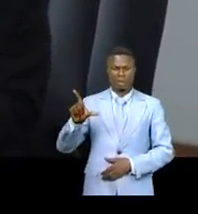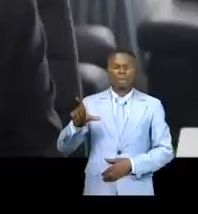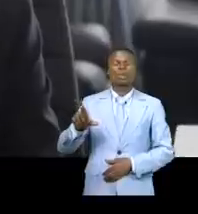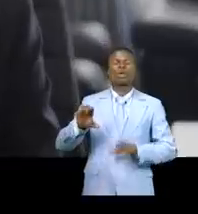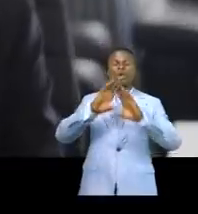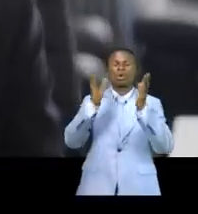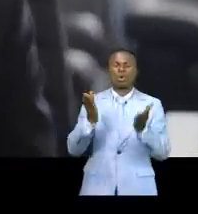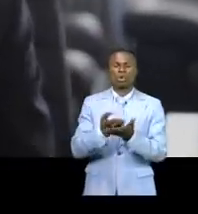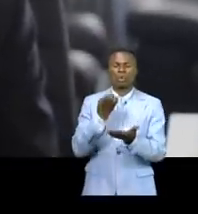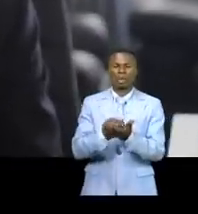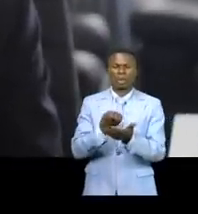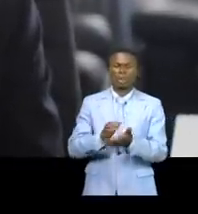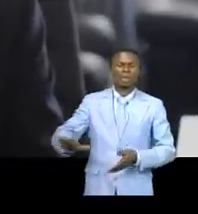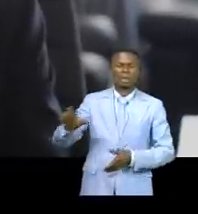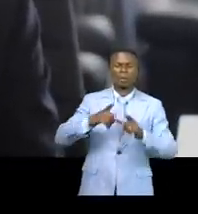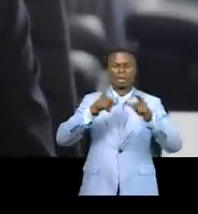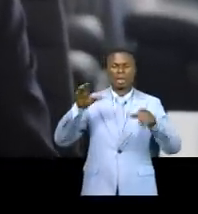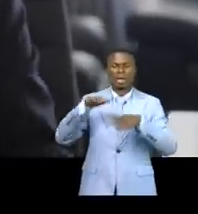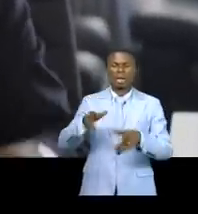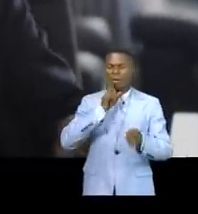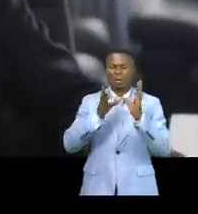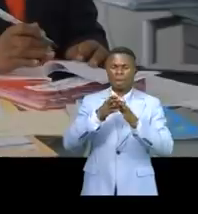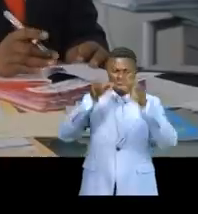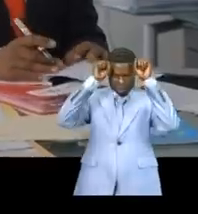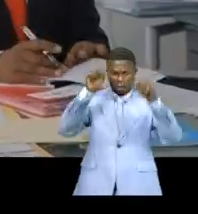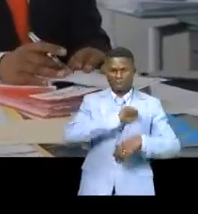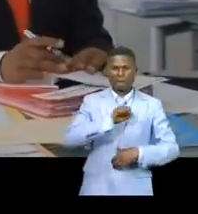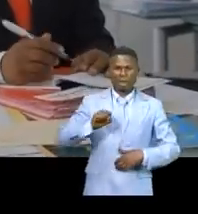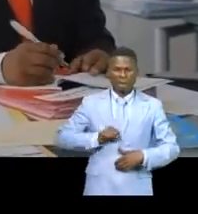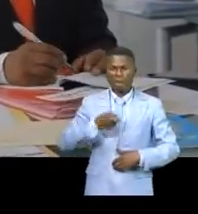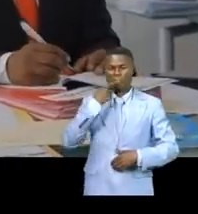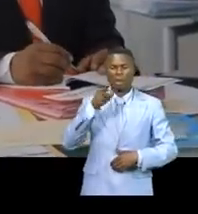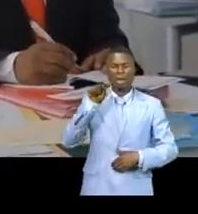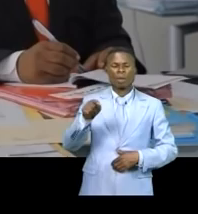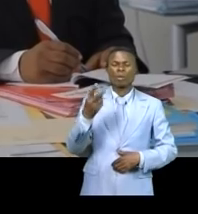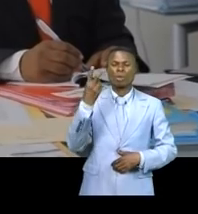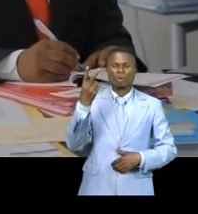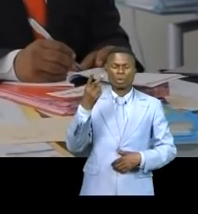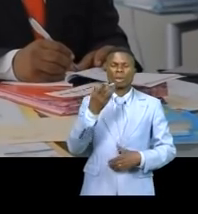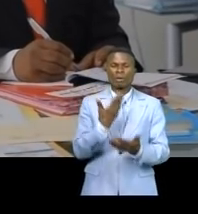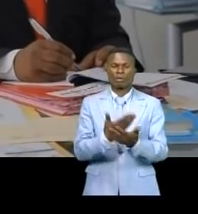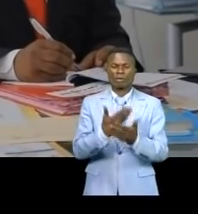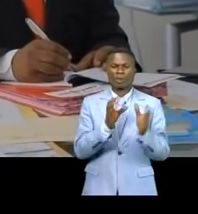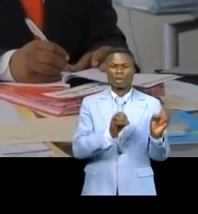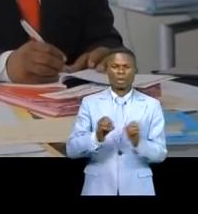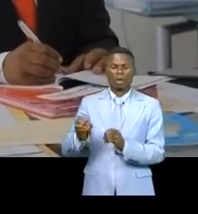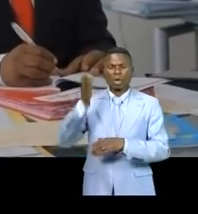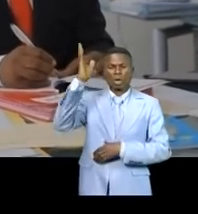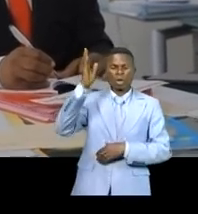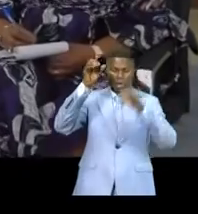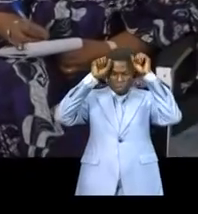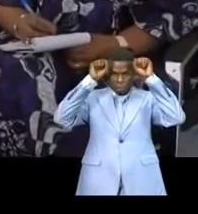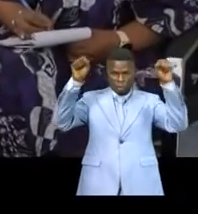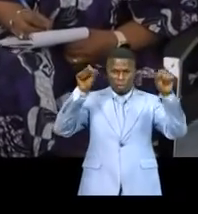Grands Lacs, a échangé avec le président du Sénat. Une entrevue portée sur deux points, l'urgence d'organiser la conférence des